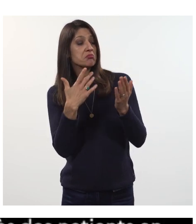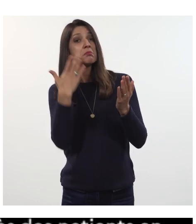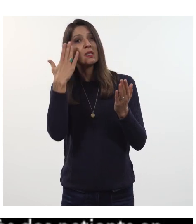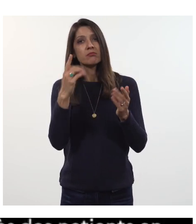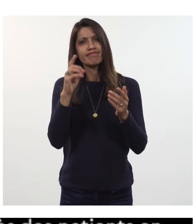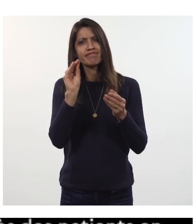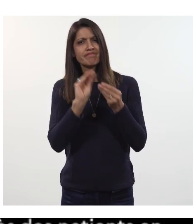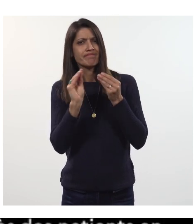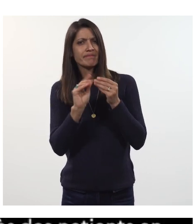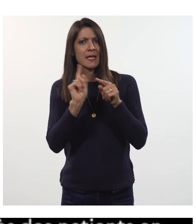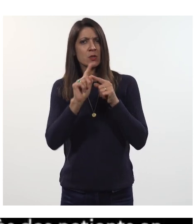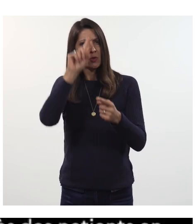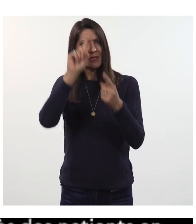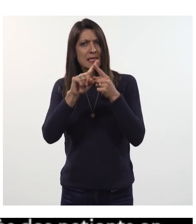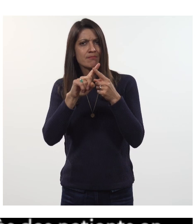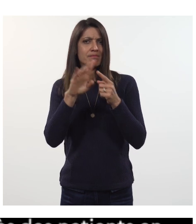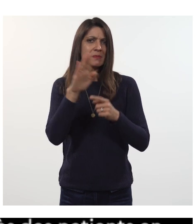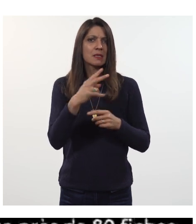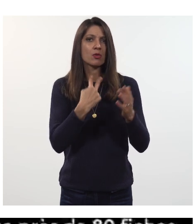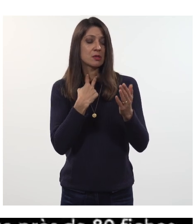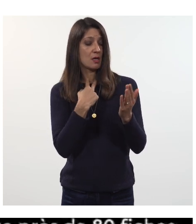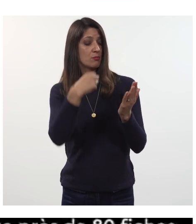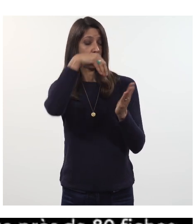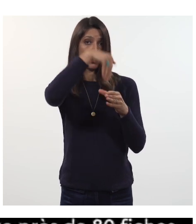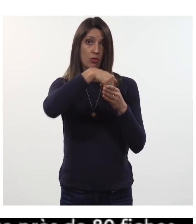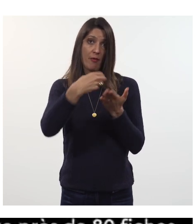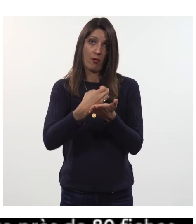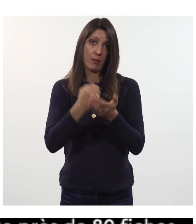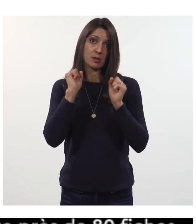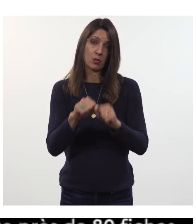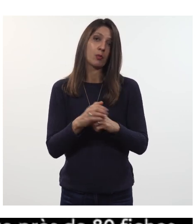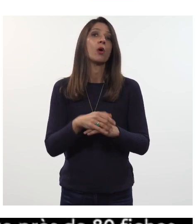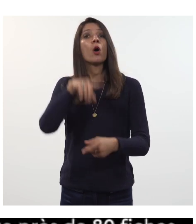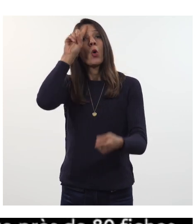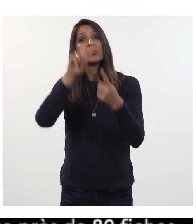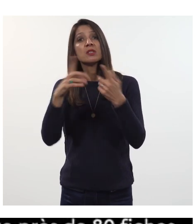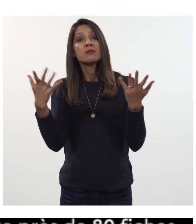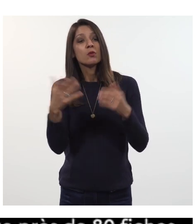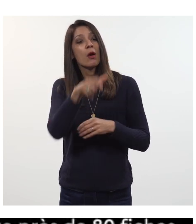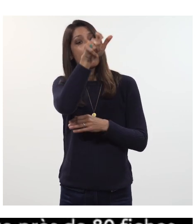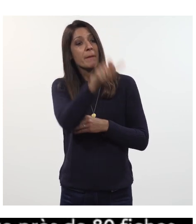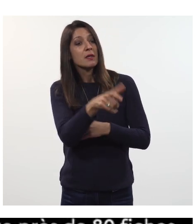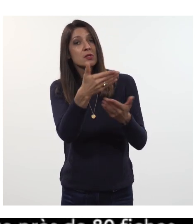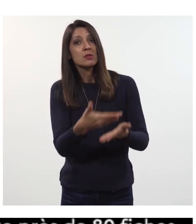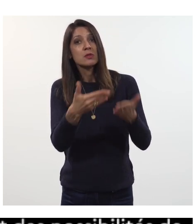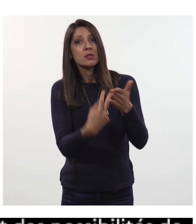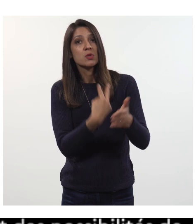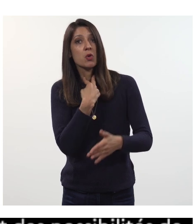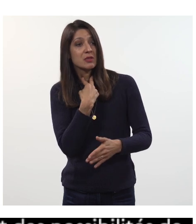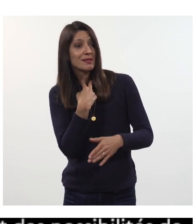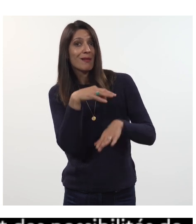nous écoutez aujourd'hui. L'objectif, concrètement, c'est de mieux accueillir un patient en situation de handicap et de vous faire gagner du